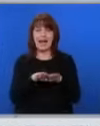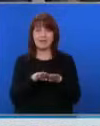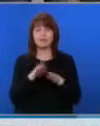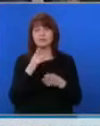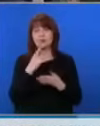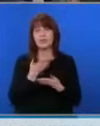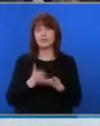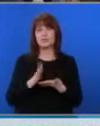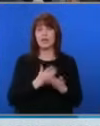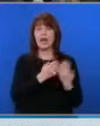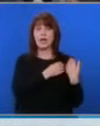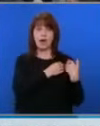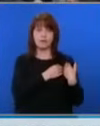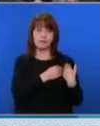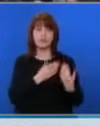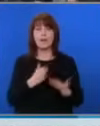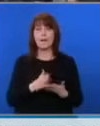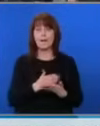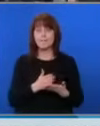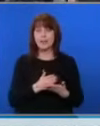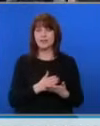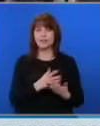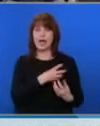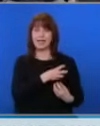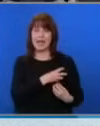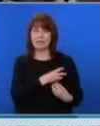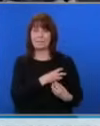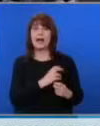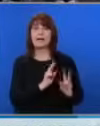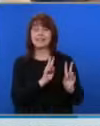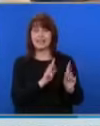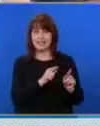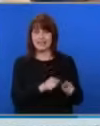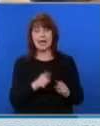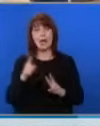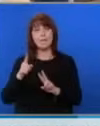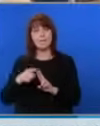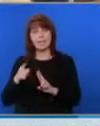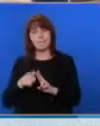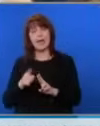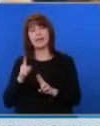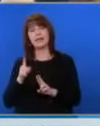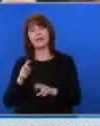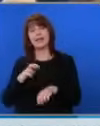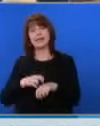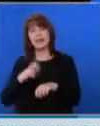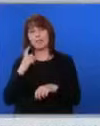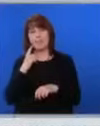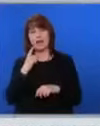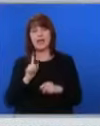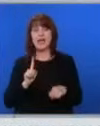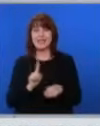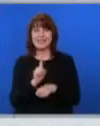споделена отговорност между двете формации ГЕРБ, СДС и ППДБ. В 11